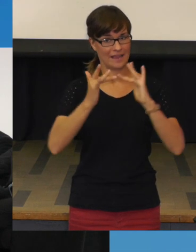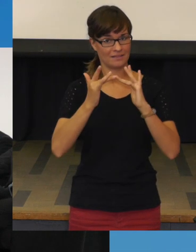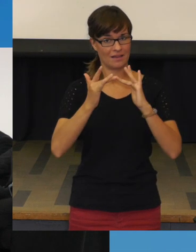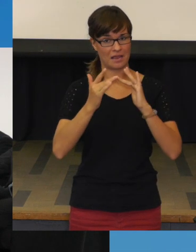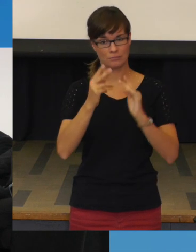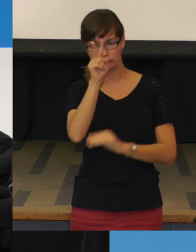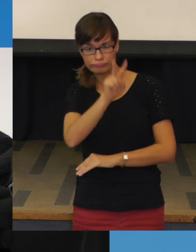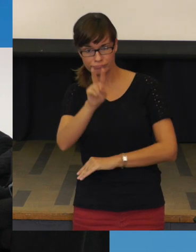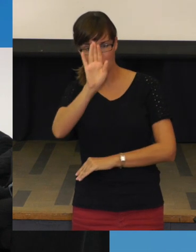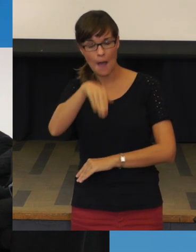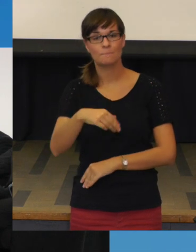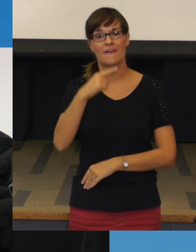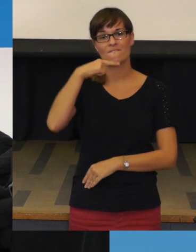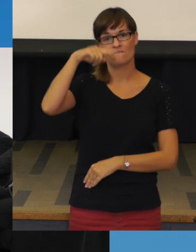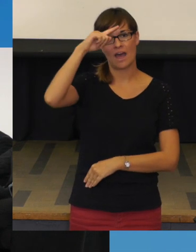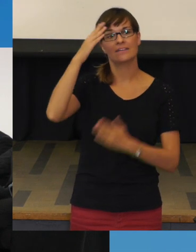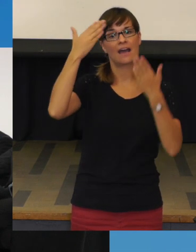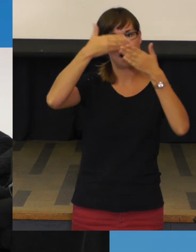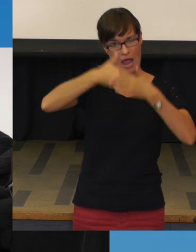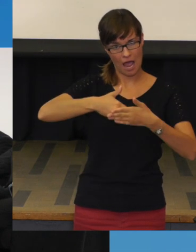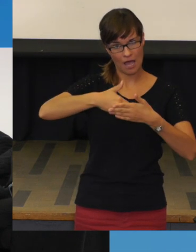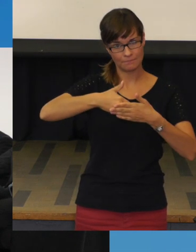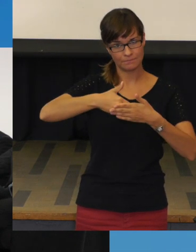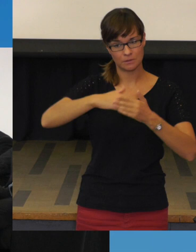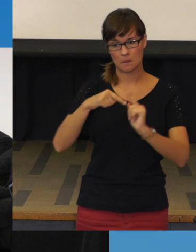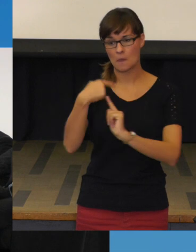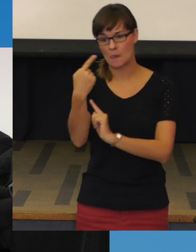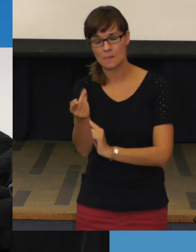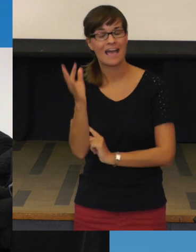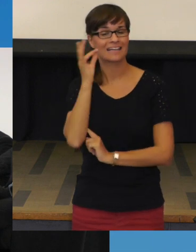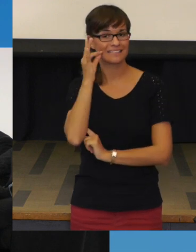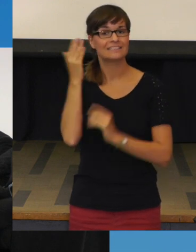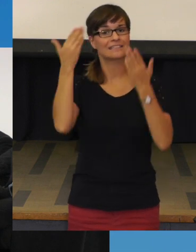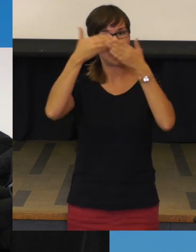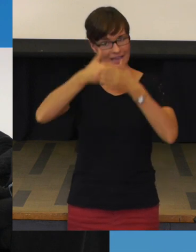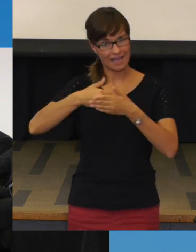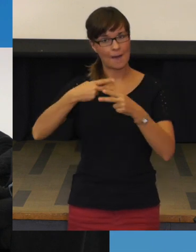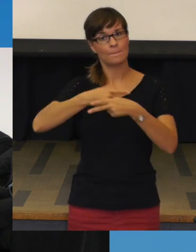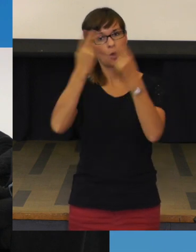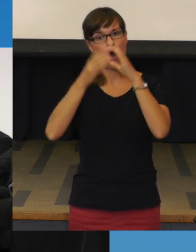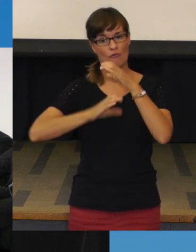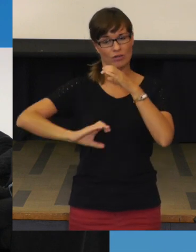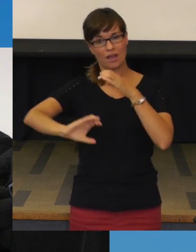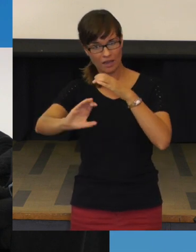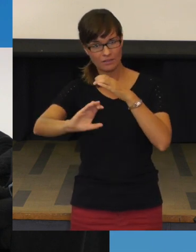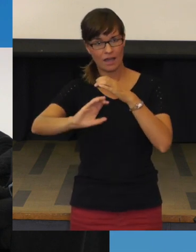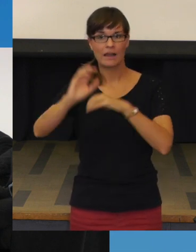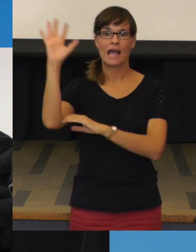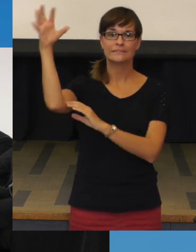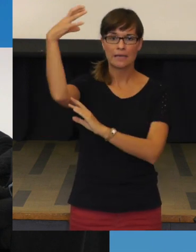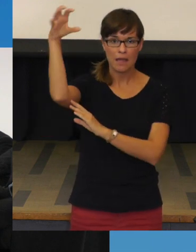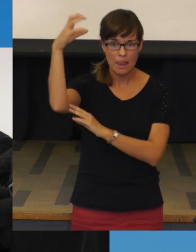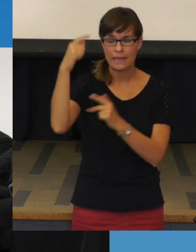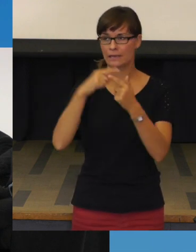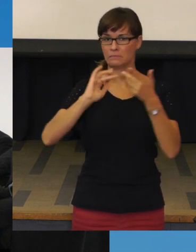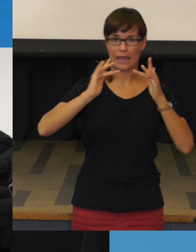Freitagabend und am Dienstagabend im offenen Kanal. Den gibt es ja jetzt auch über Satellit und über Internet und überall. Schauen Sie